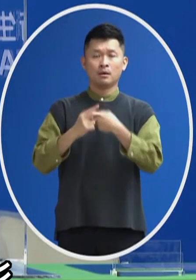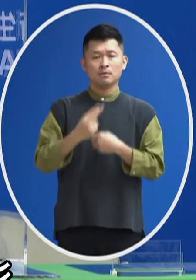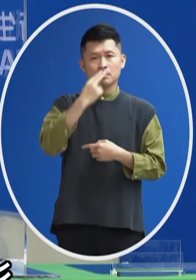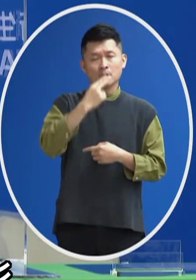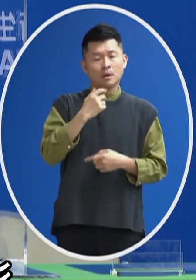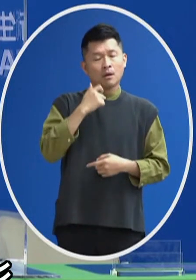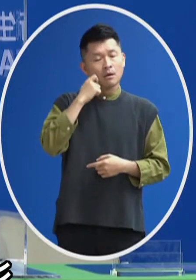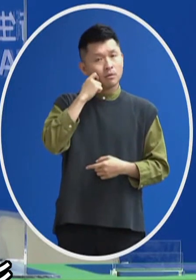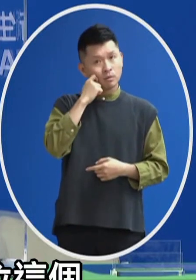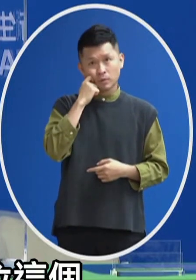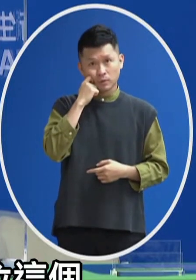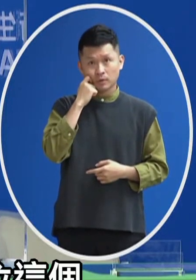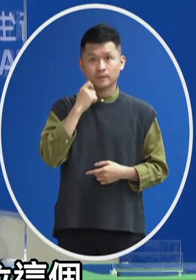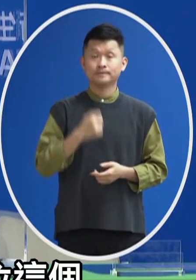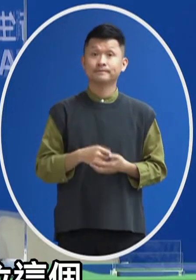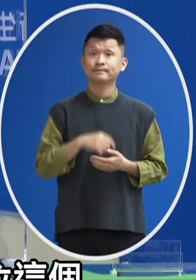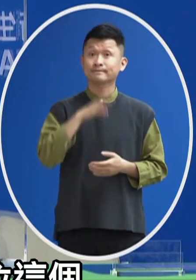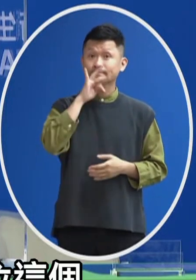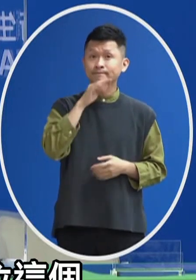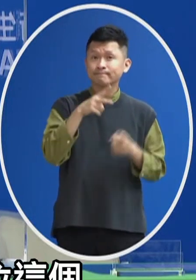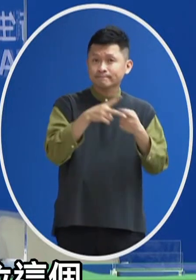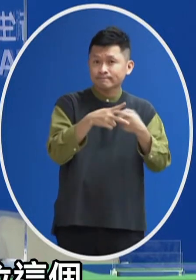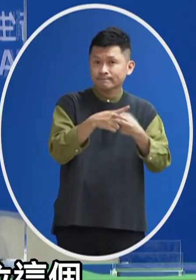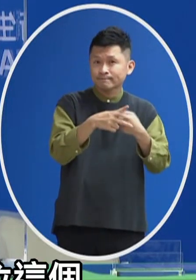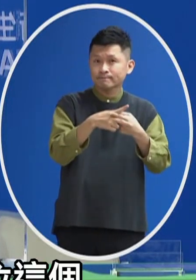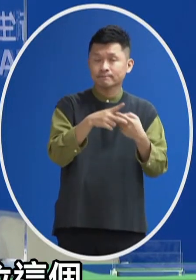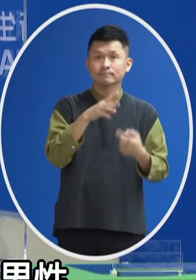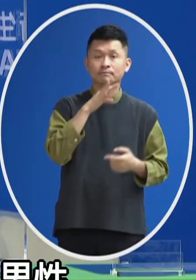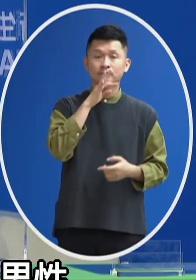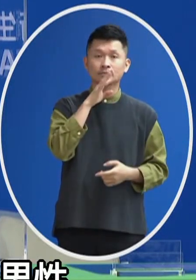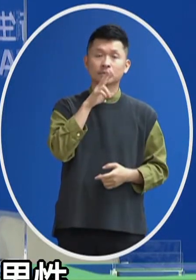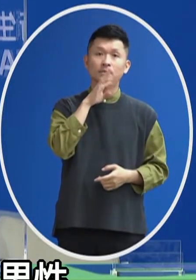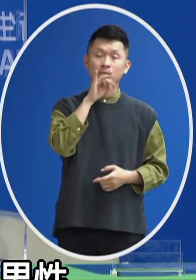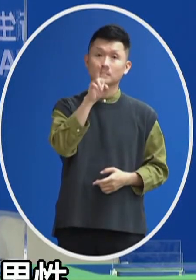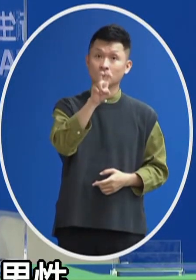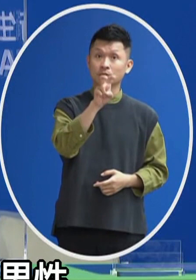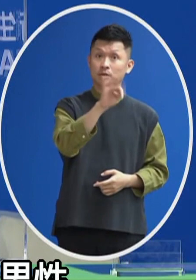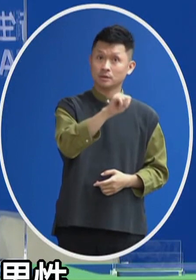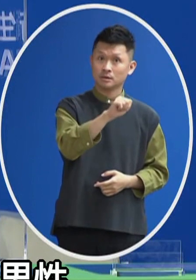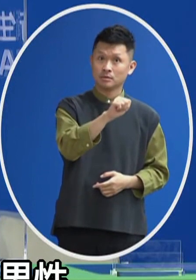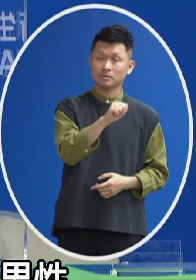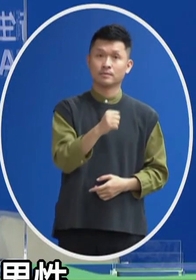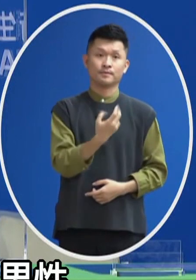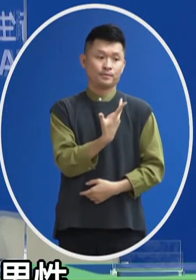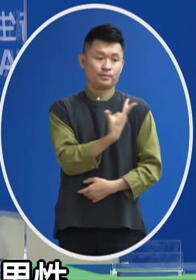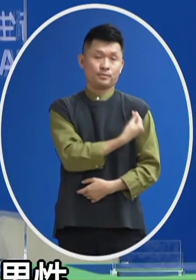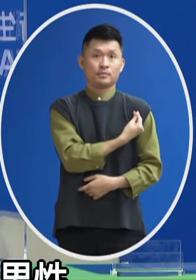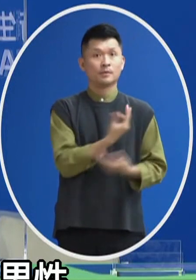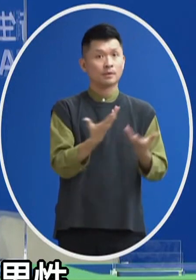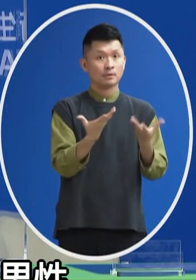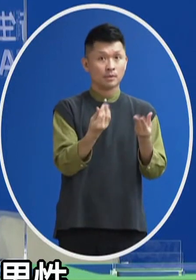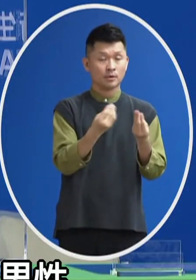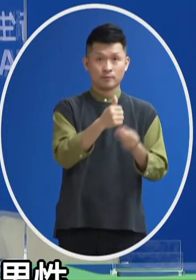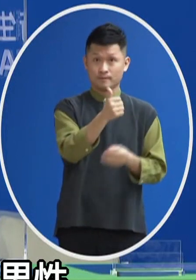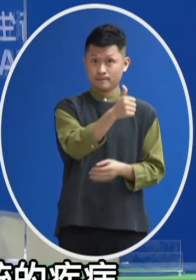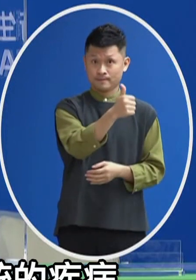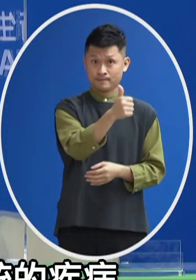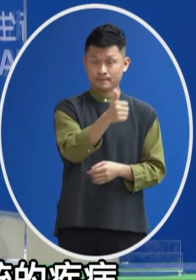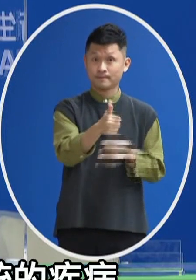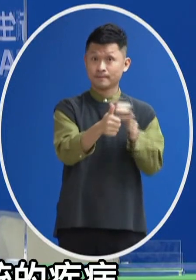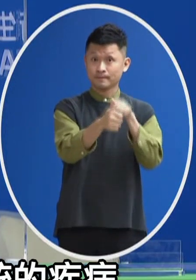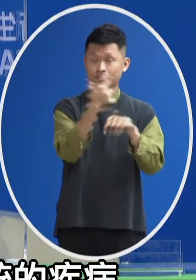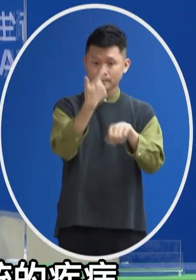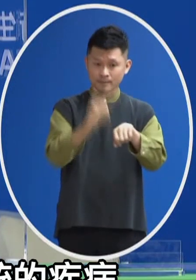一个情形。那年纪最轻的则是有一位这个20多岁没有接种疫苗的男性本身